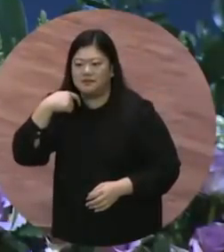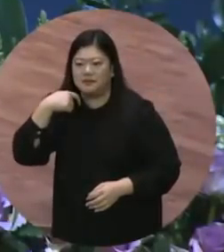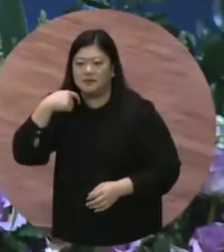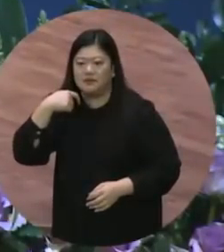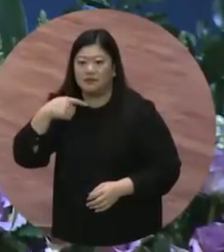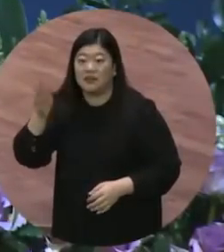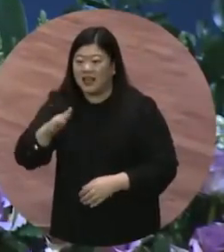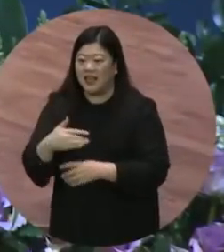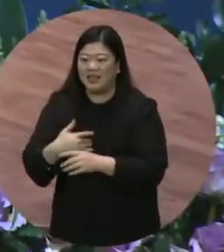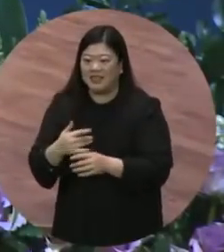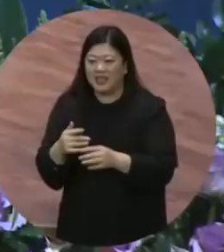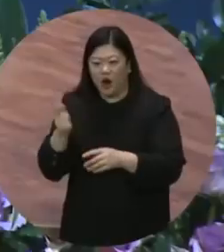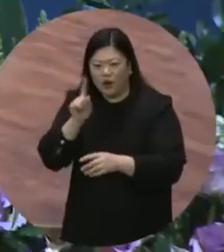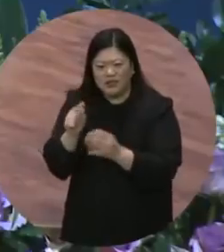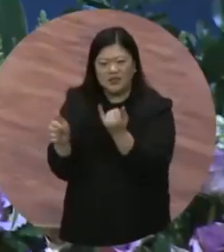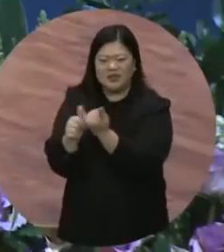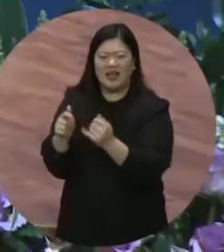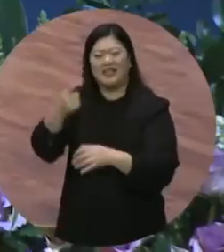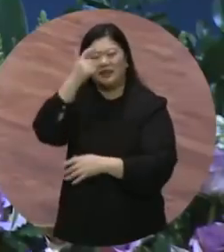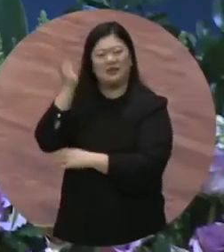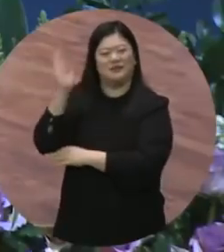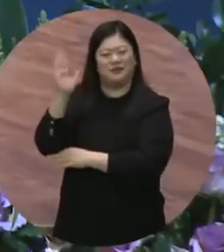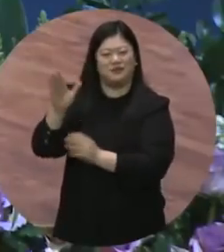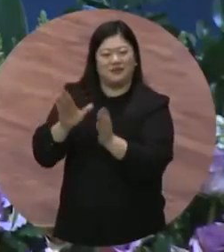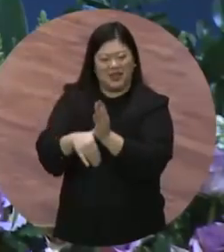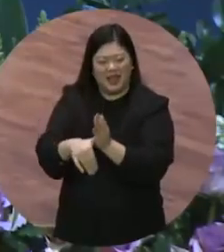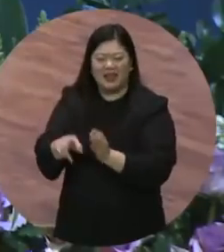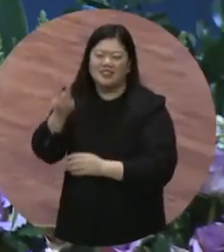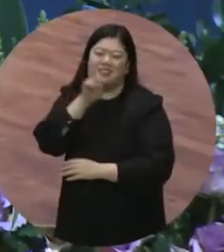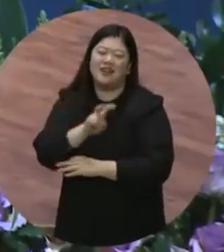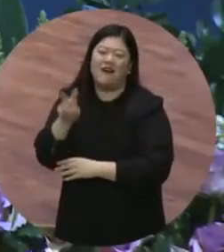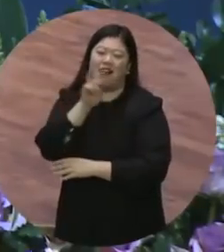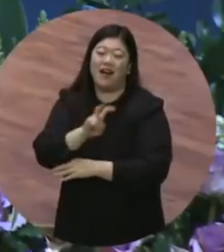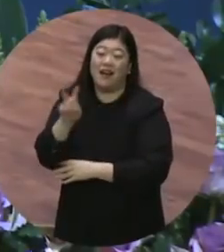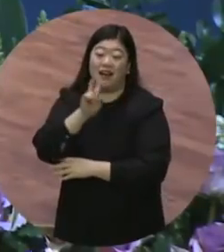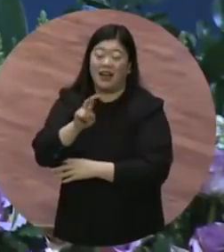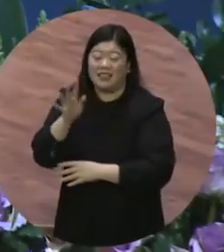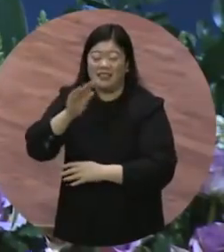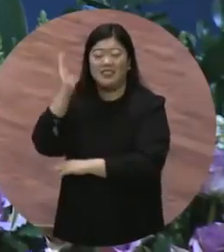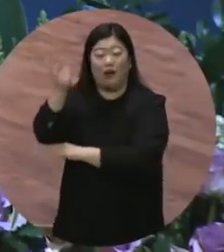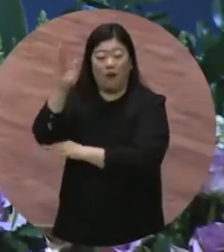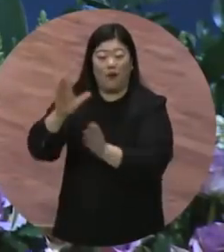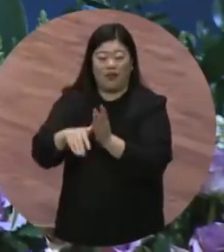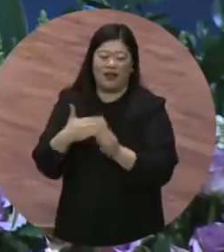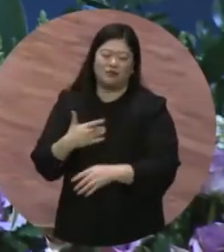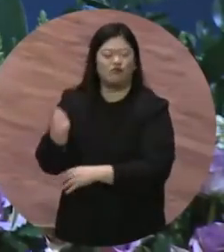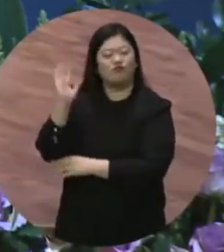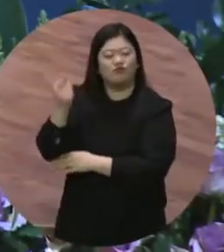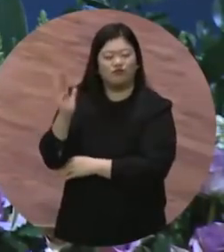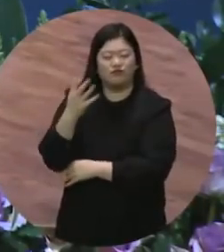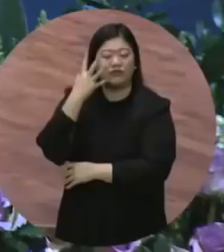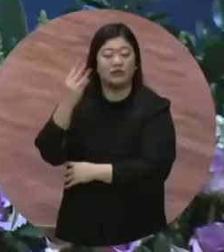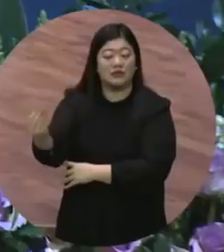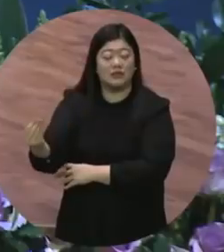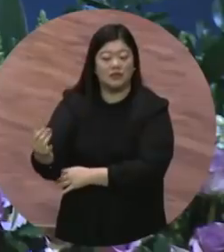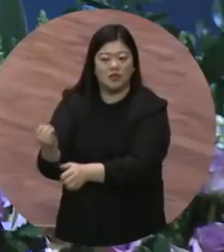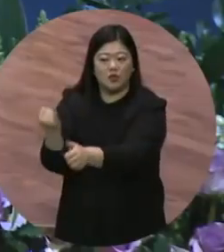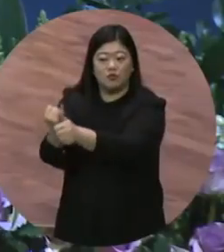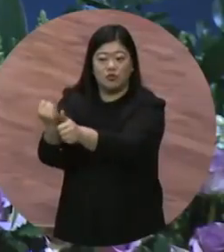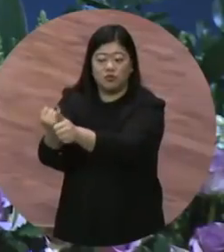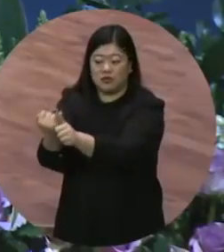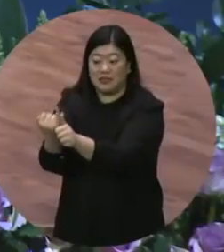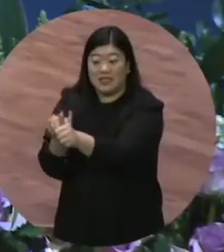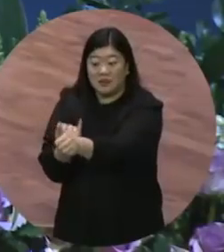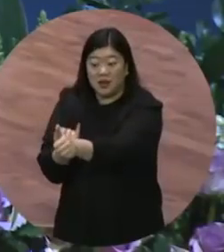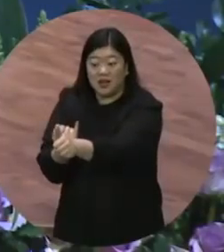뒤로 젖혀졌어요. 그런데 그렇게 메시지하고 찬송가 부르는데 깨지가 않아. 얼마나 피곤했으면.